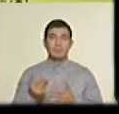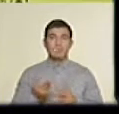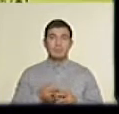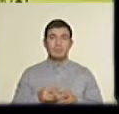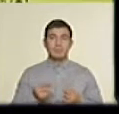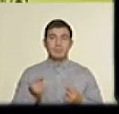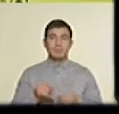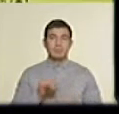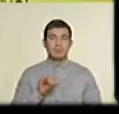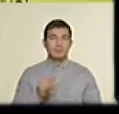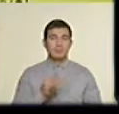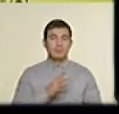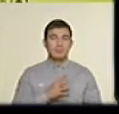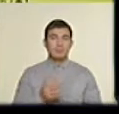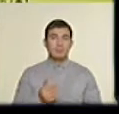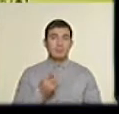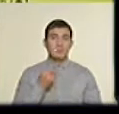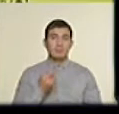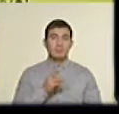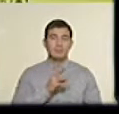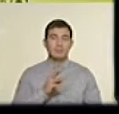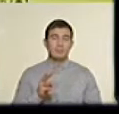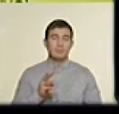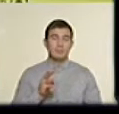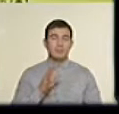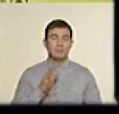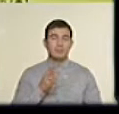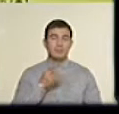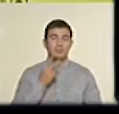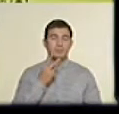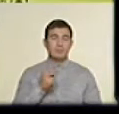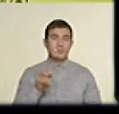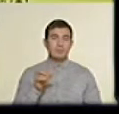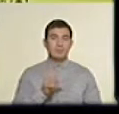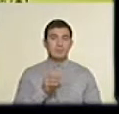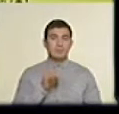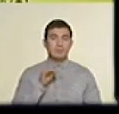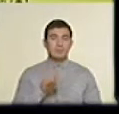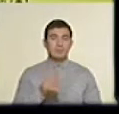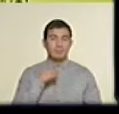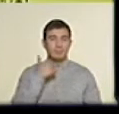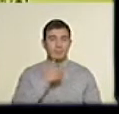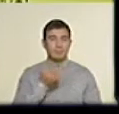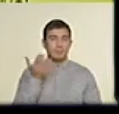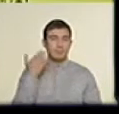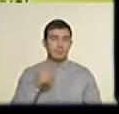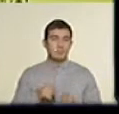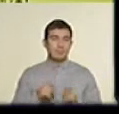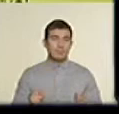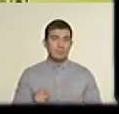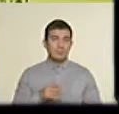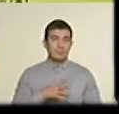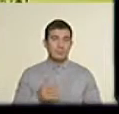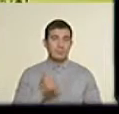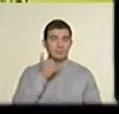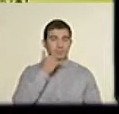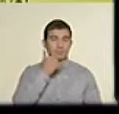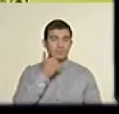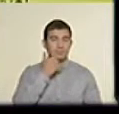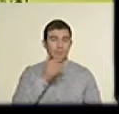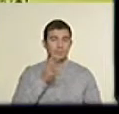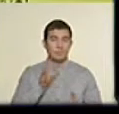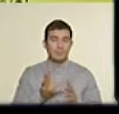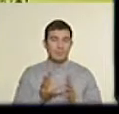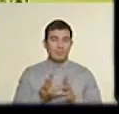xizmat yurtimizda bundan 2,5 ming yil avval ham mavjud bo'lgan. Elektron aloqaga esa telefon,